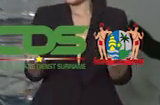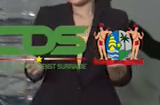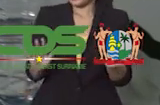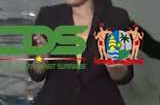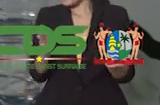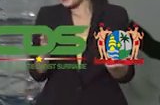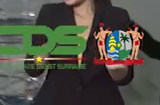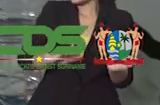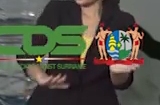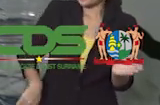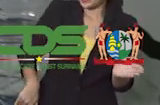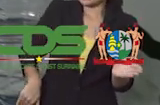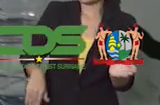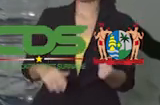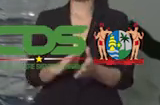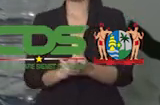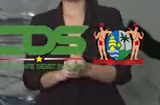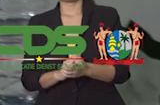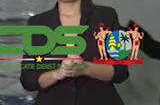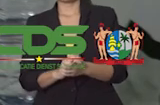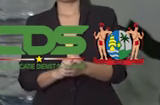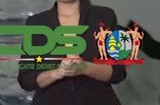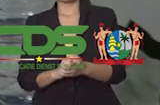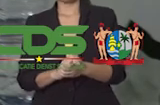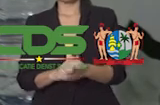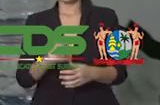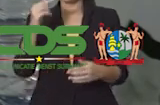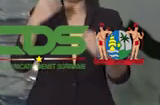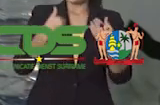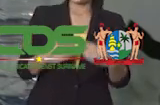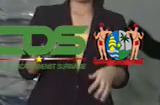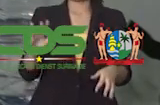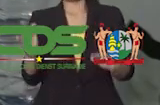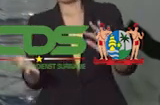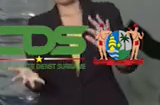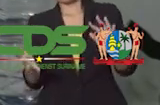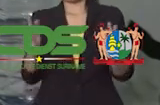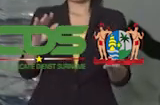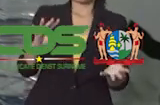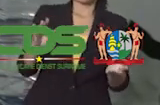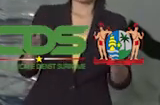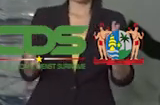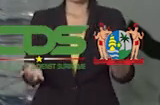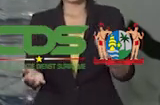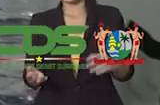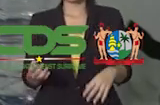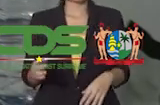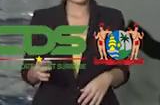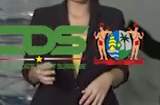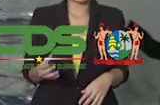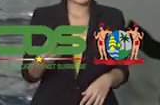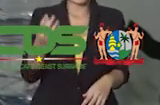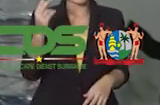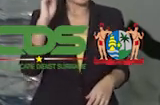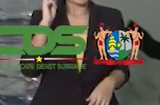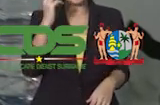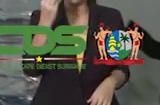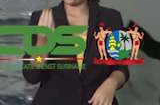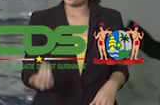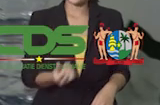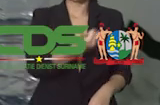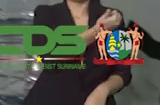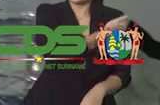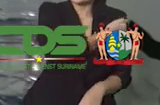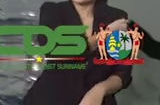te maken met zogenaamde weifelaars. Mensen die wel willen, maar om een of andere reden zich nog niet zijn gelaten